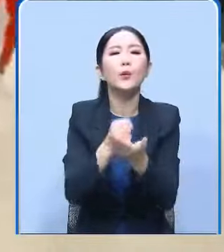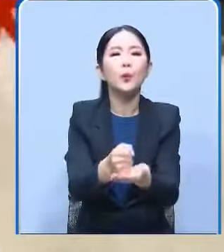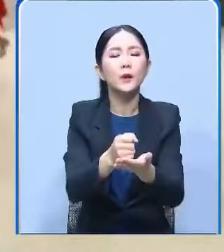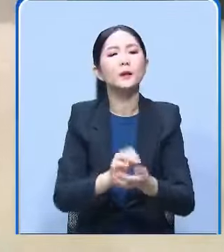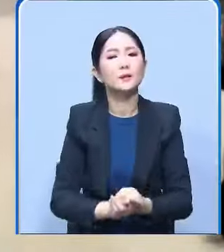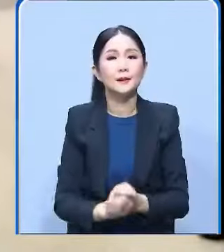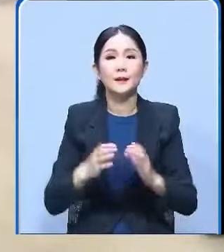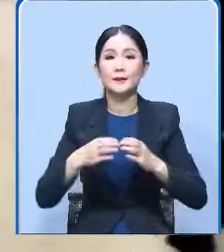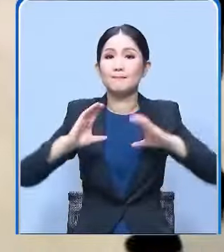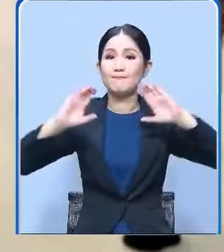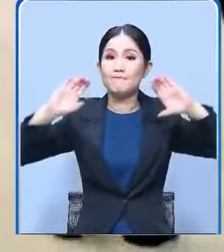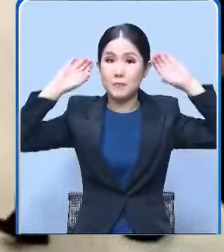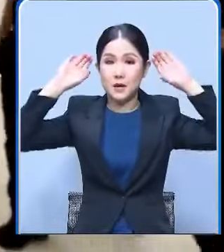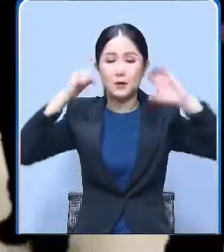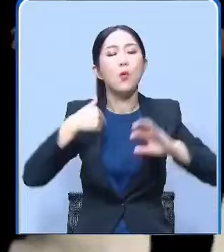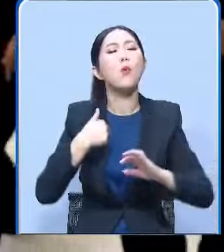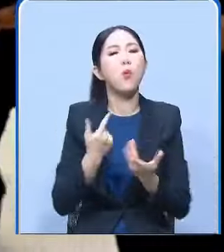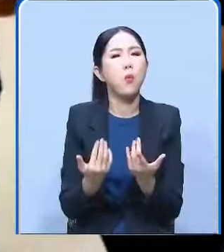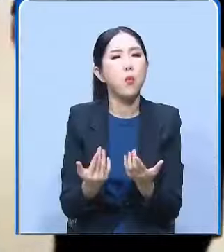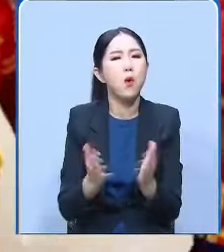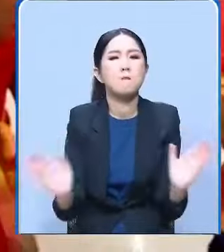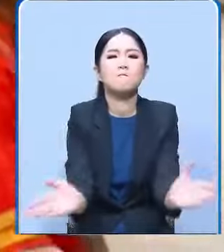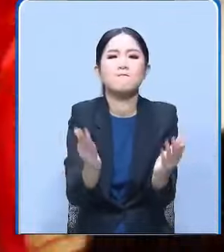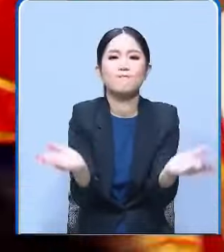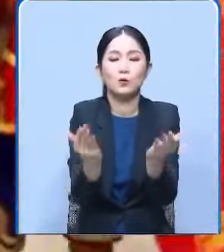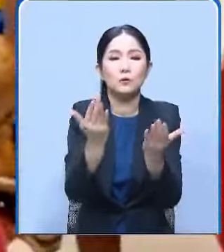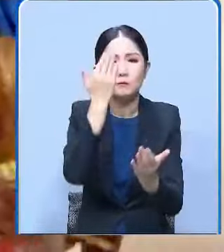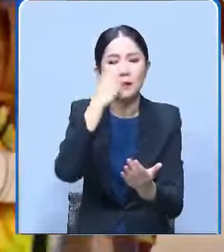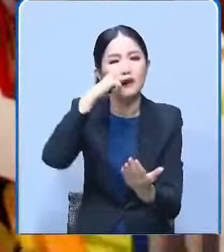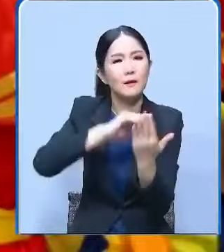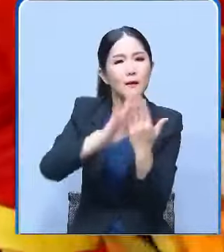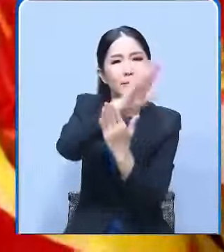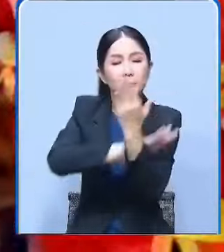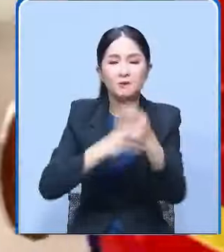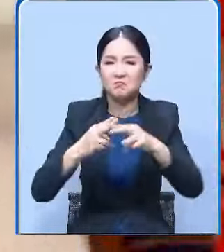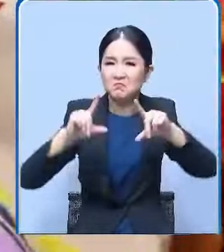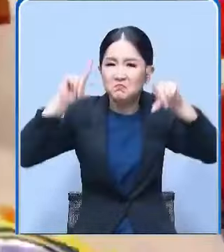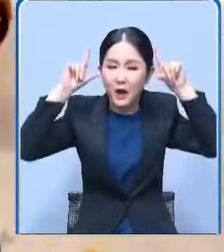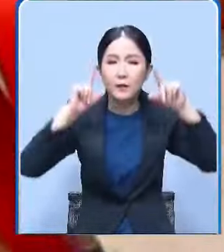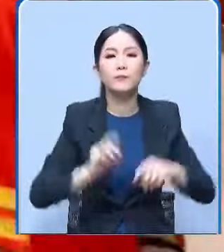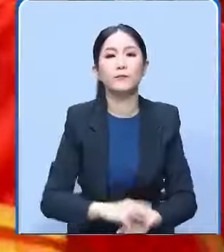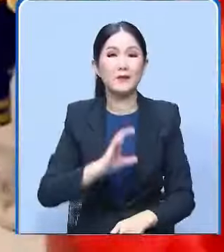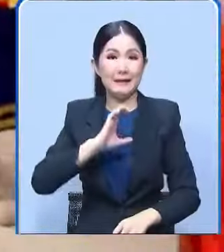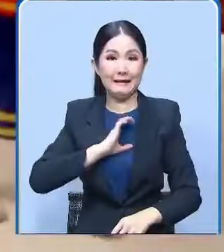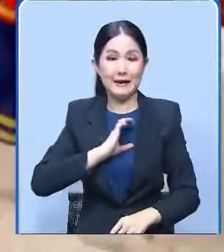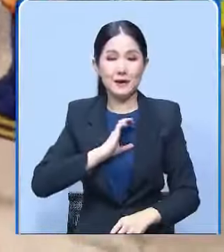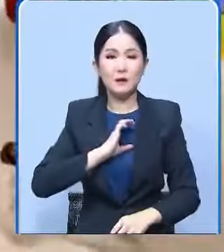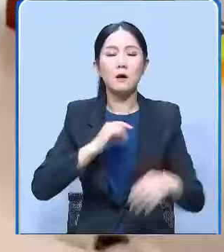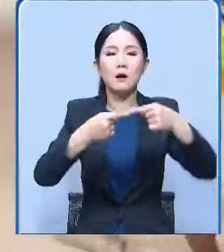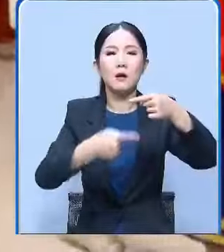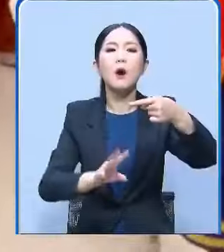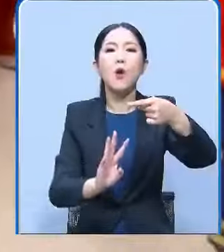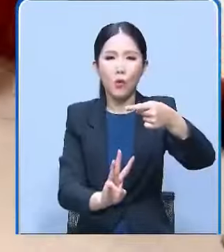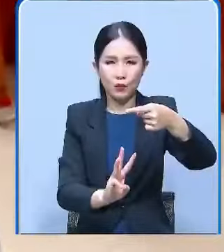ที่ครับน ะ ผู้ที่ไปสร้างชื่อเสียงให้กับประเทศไทยที่สุดแล้วไทยเราก็คว้ามาได้6เหรียญด้วยกันนะครับคณะกองยาวมาแล้ว